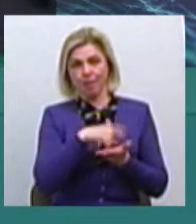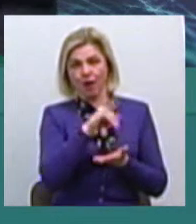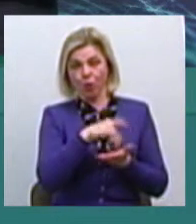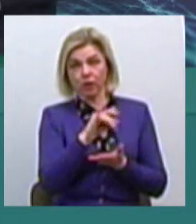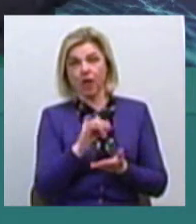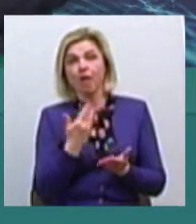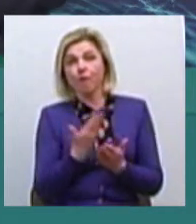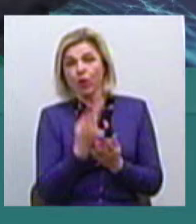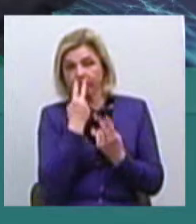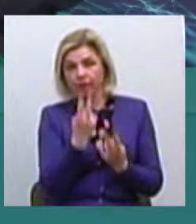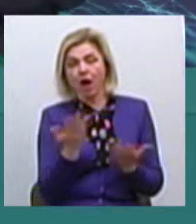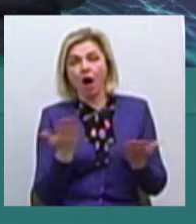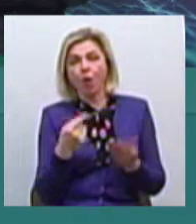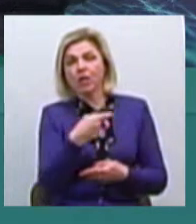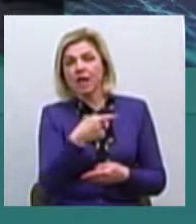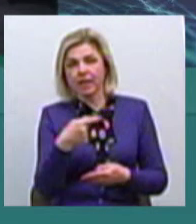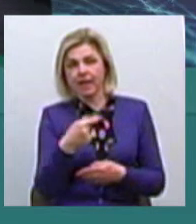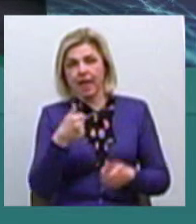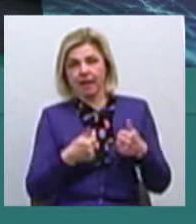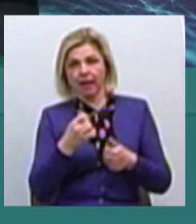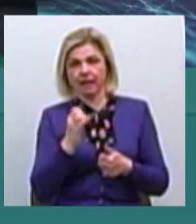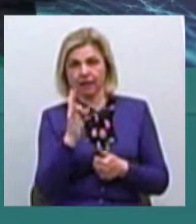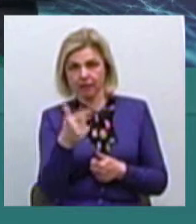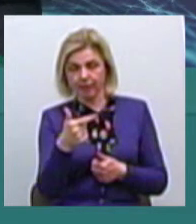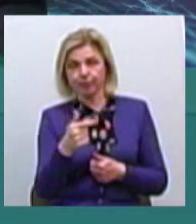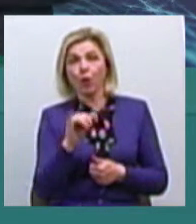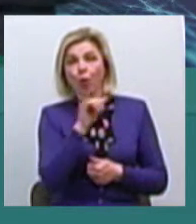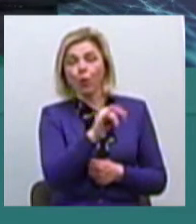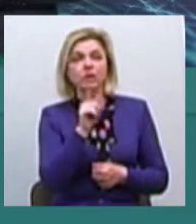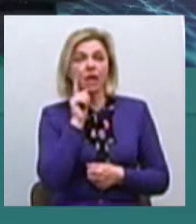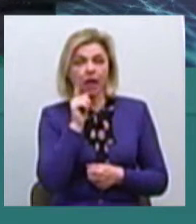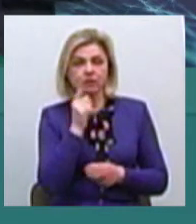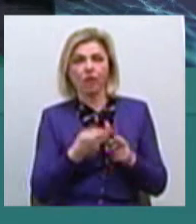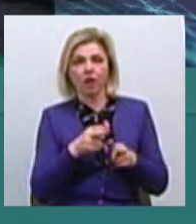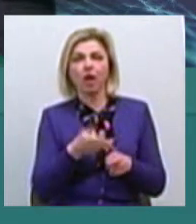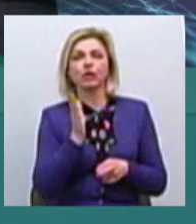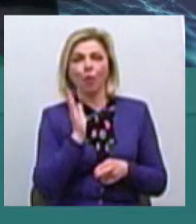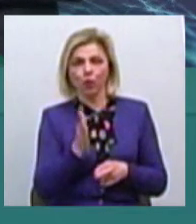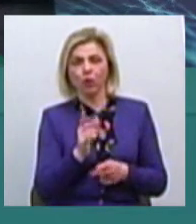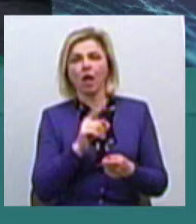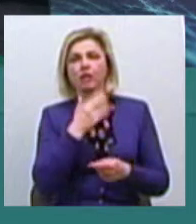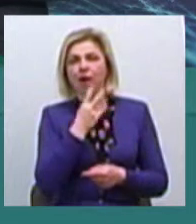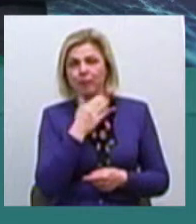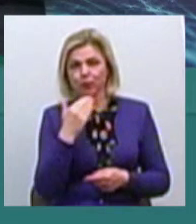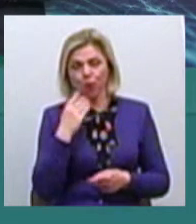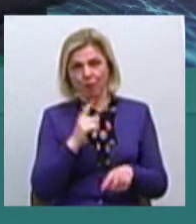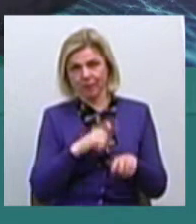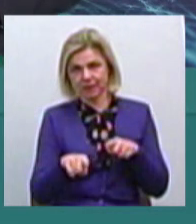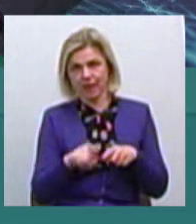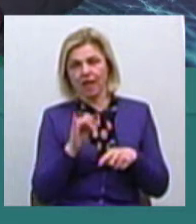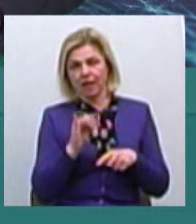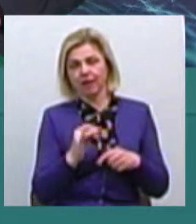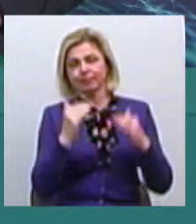какой сейчас негативный рейтинг. У Зеленского это произойдет намного быстрее. И отток избирателей, и рост негативного